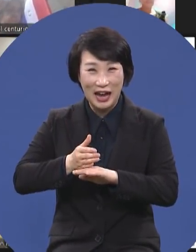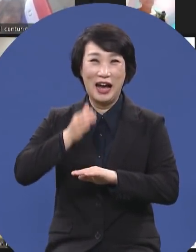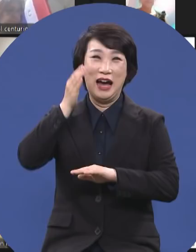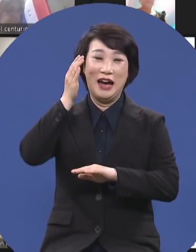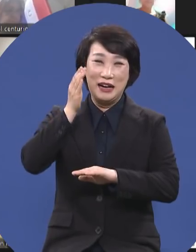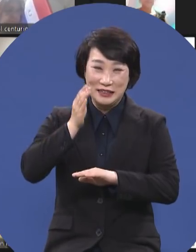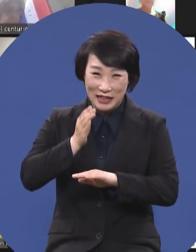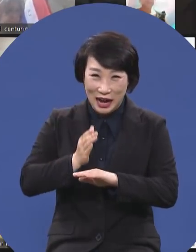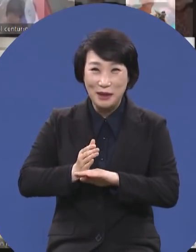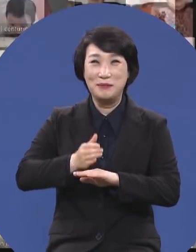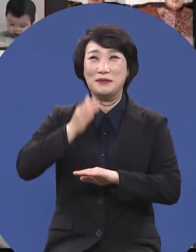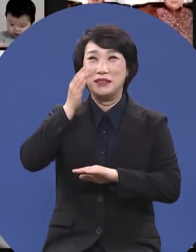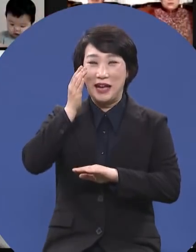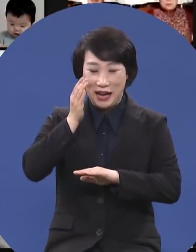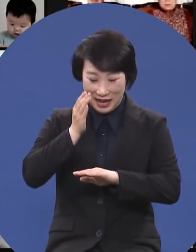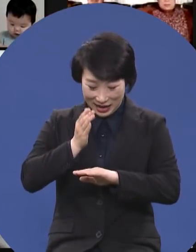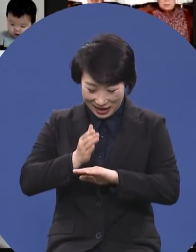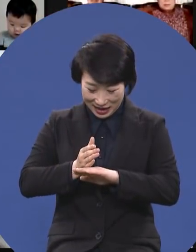감사합니다.